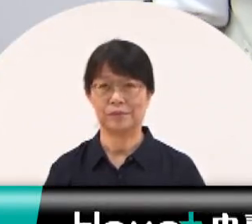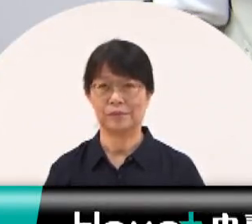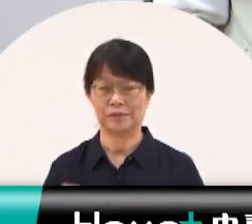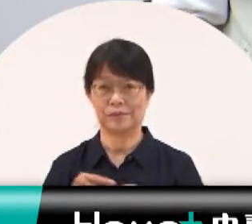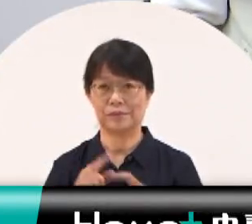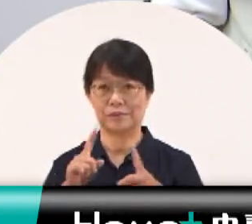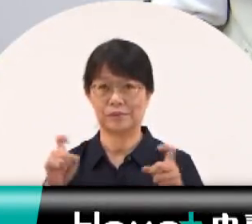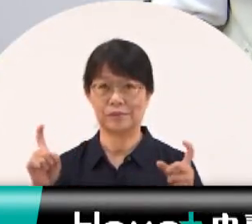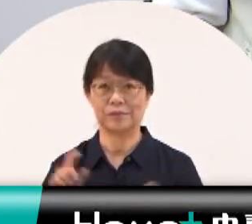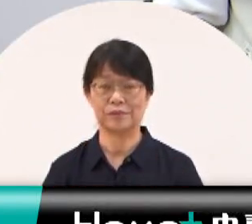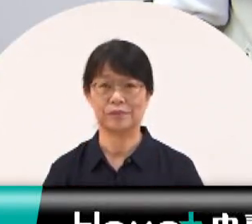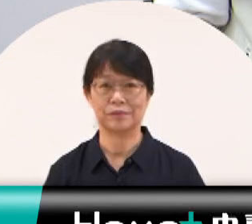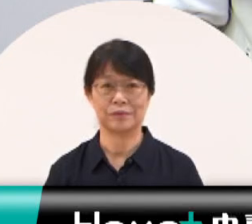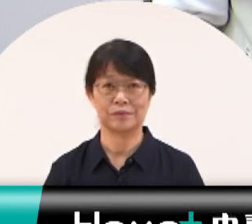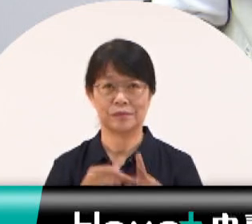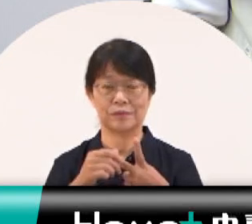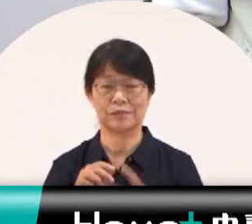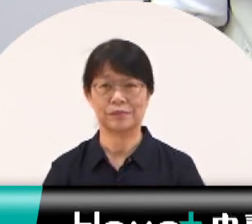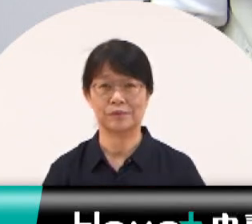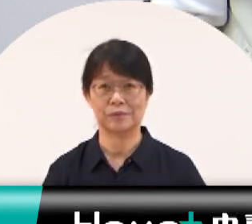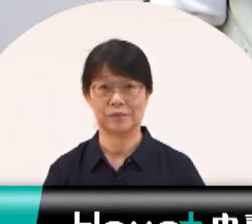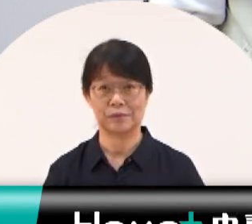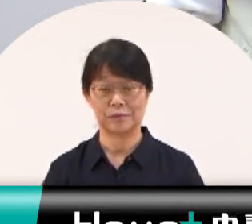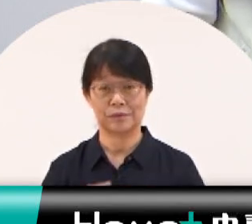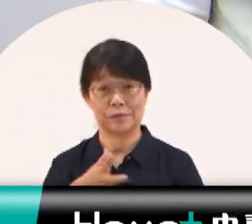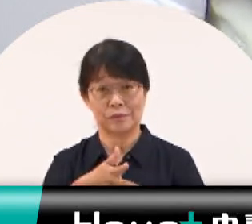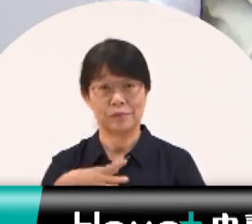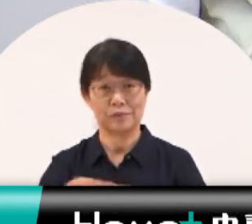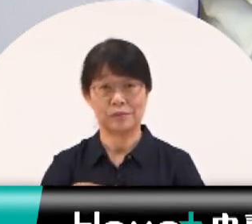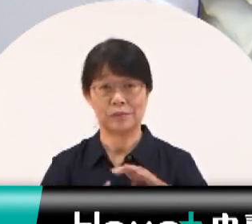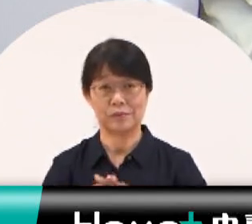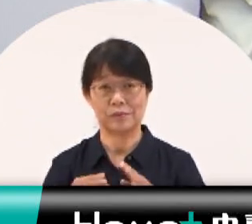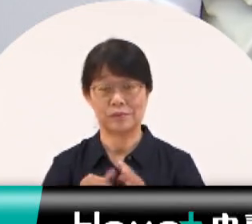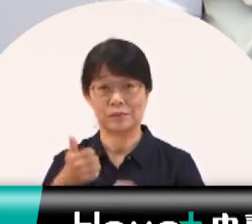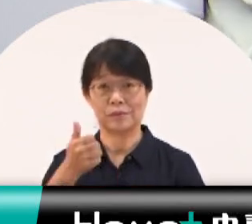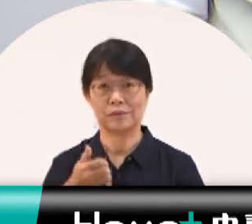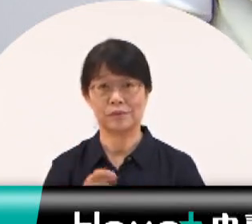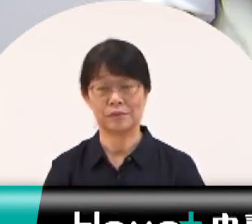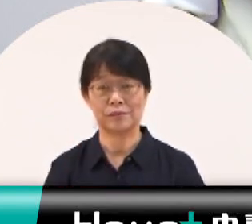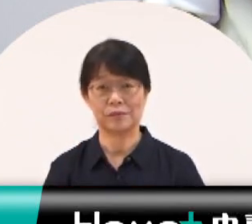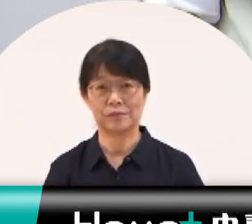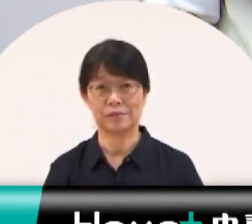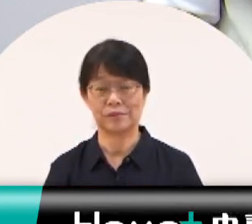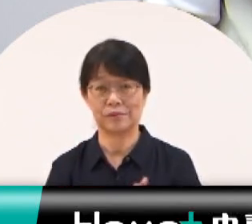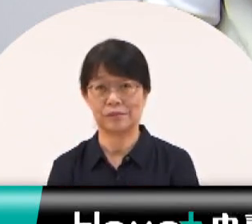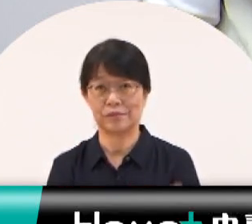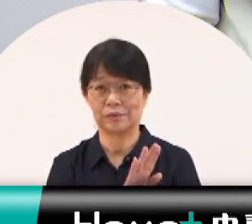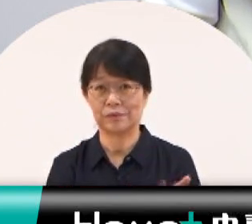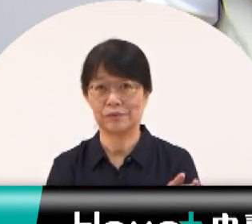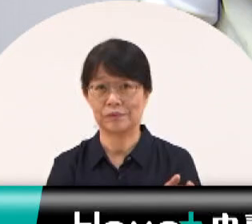文化资产唔通成为都市发展的阻碍，而是持续发展观光